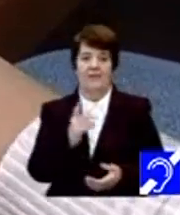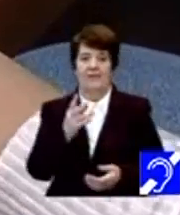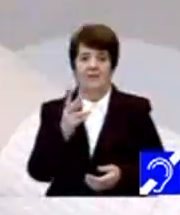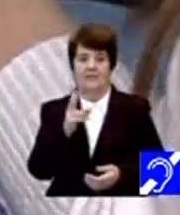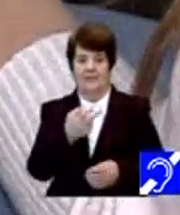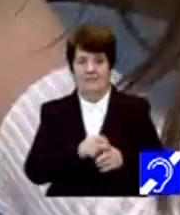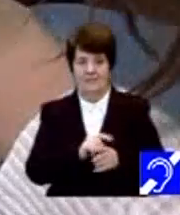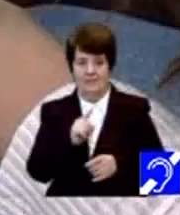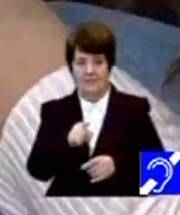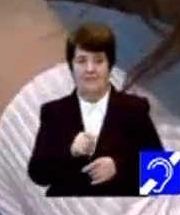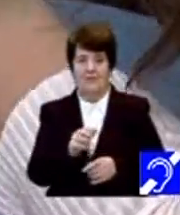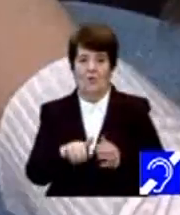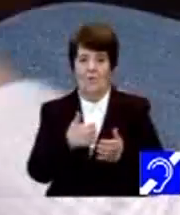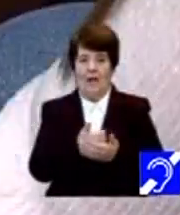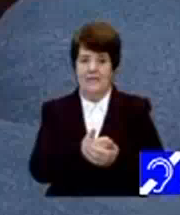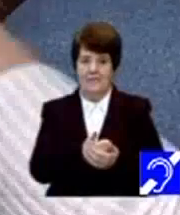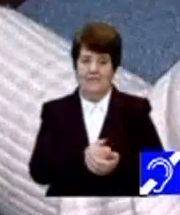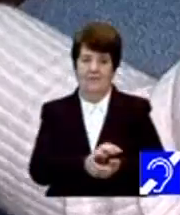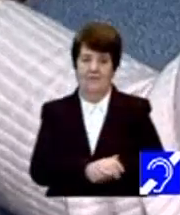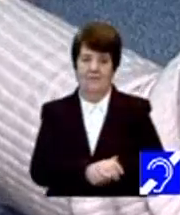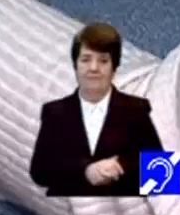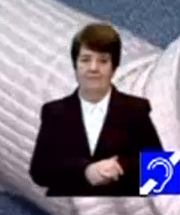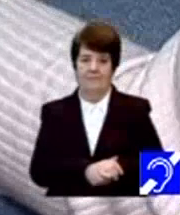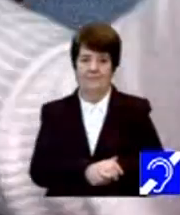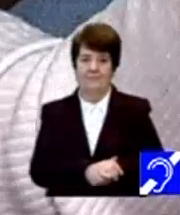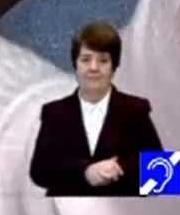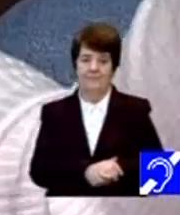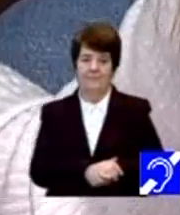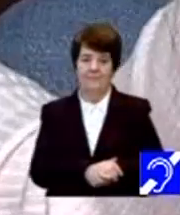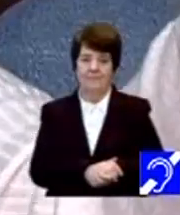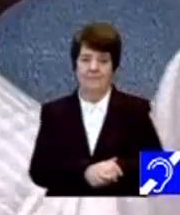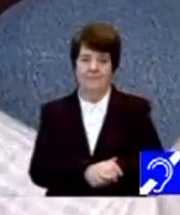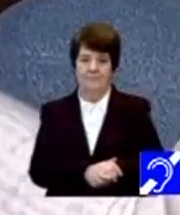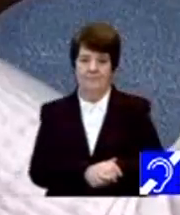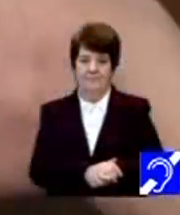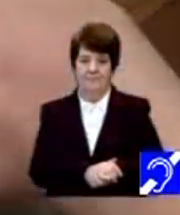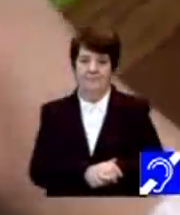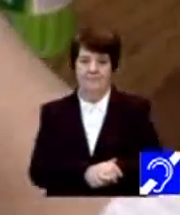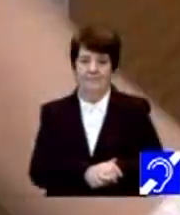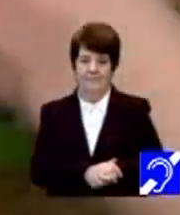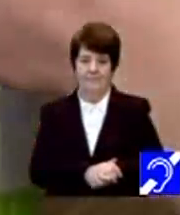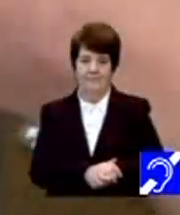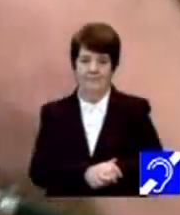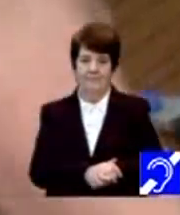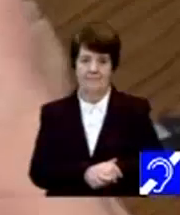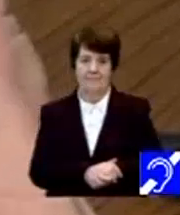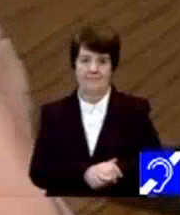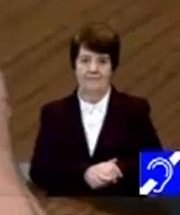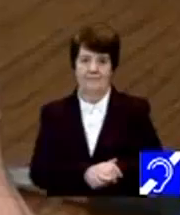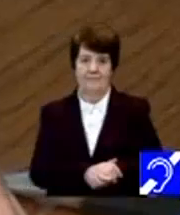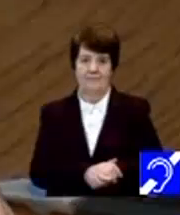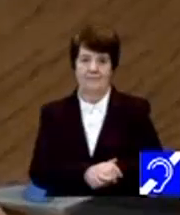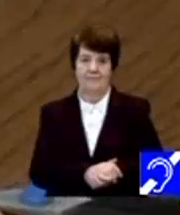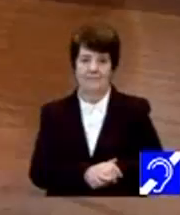Pentru un glob avem nevoie de 2 fotografii, de o bază pe care lipim prima fotografie. Ulterior,